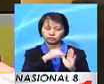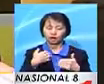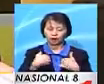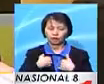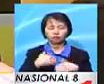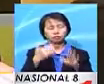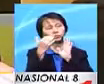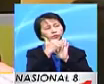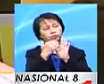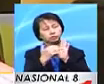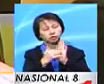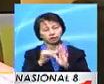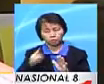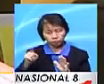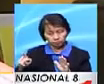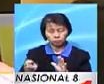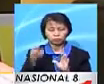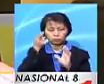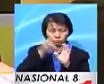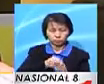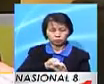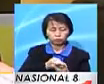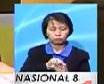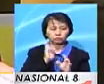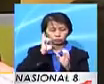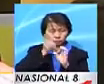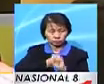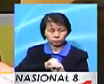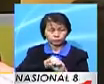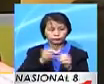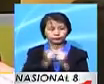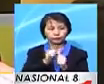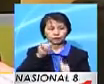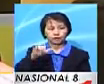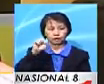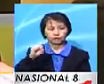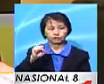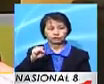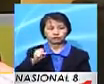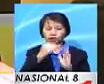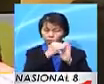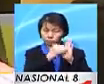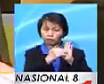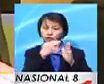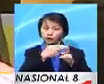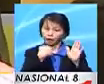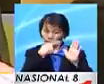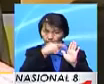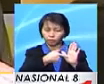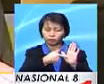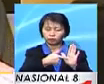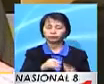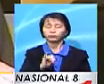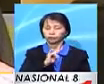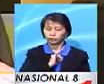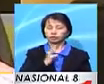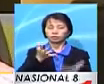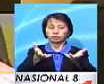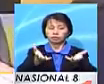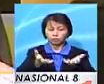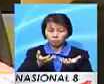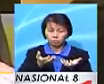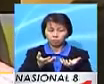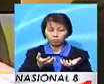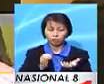senarai mereka yang terlibat dengan Daesh. Di dalam kali ini saya ingin memberikan